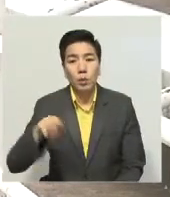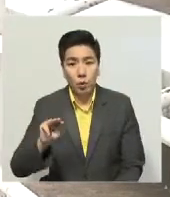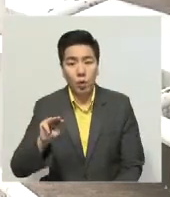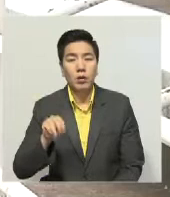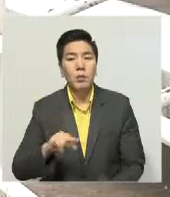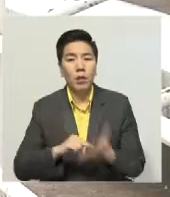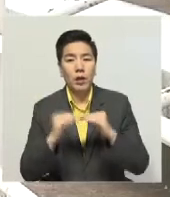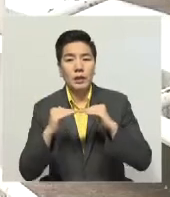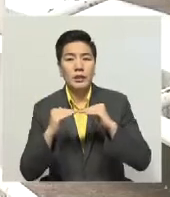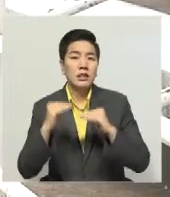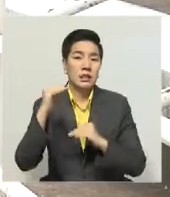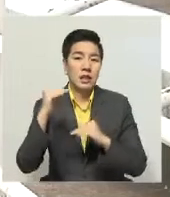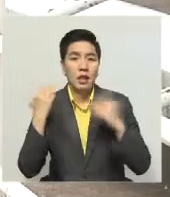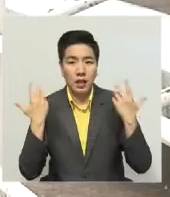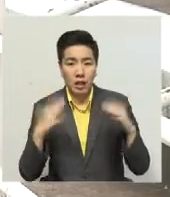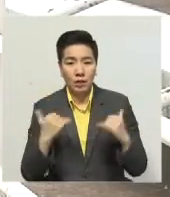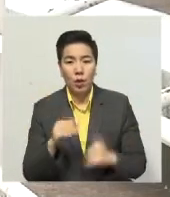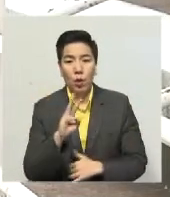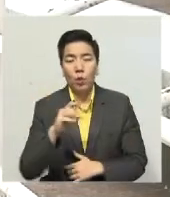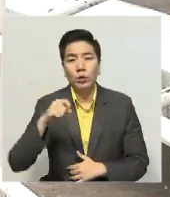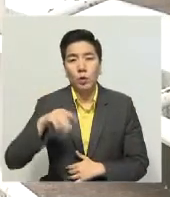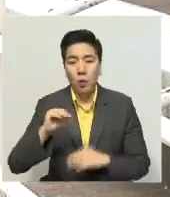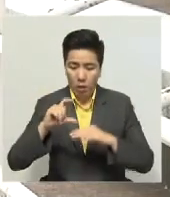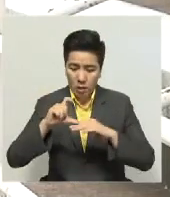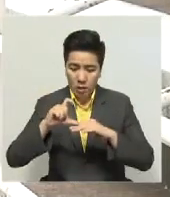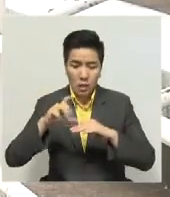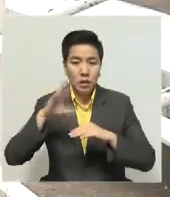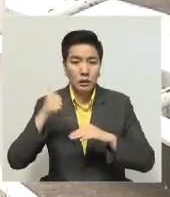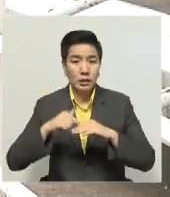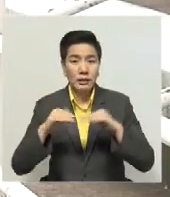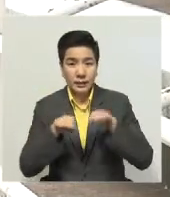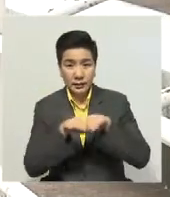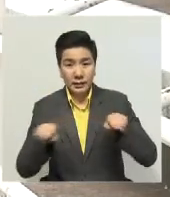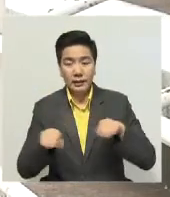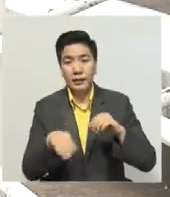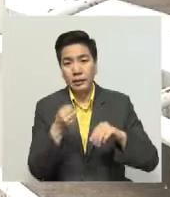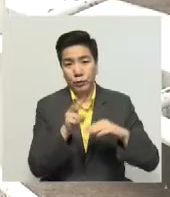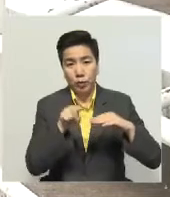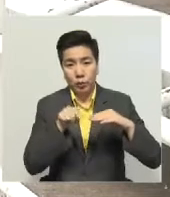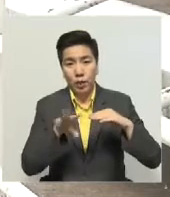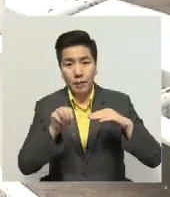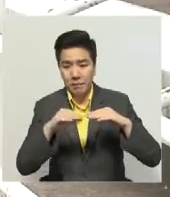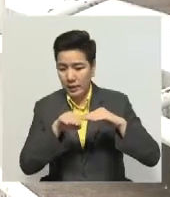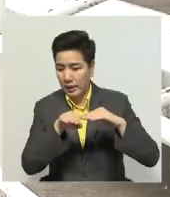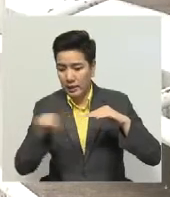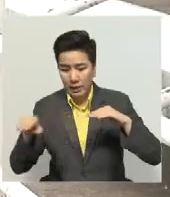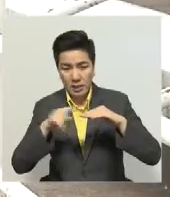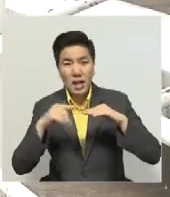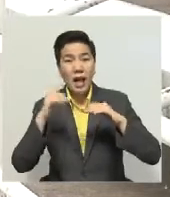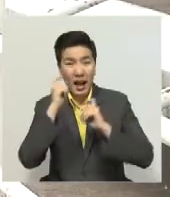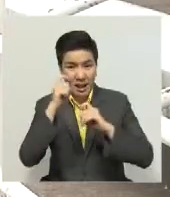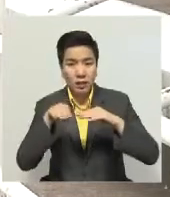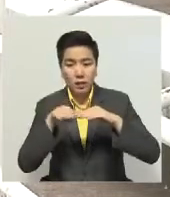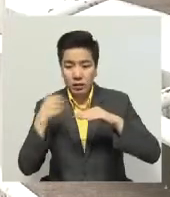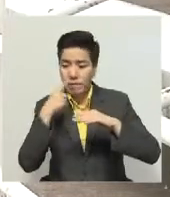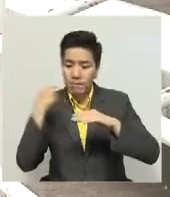ซึ่งเกินจุดวิกฤต6เซนติเมตรนะครับเพราะว่าจุดวิกฤตเราอยู่ที่12เมตร50เซนนะครับซึ่งเรา